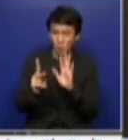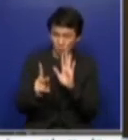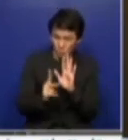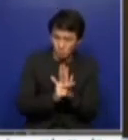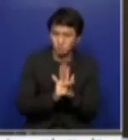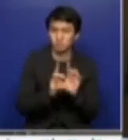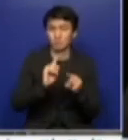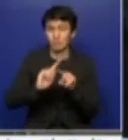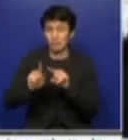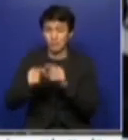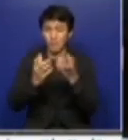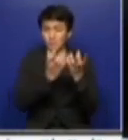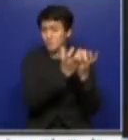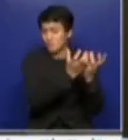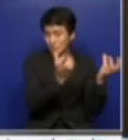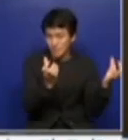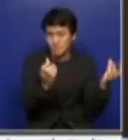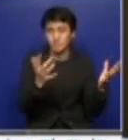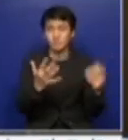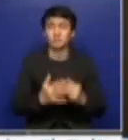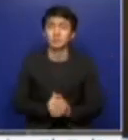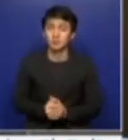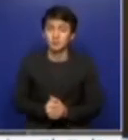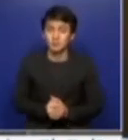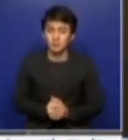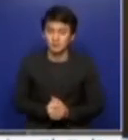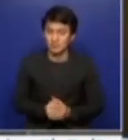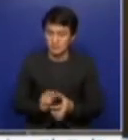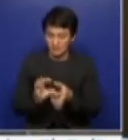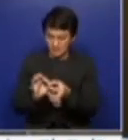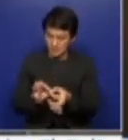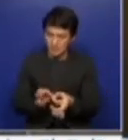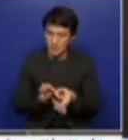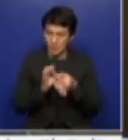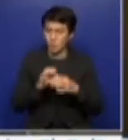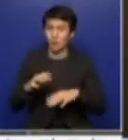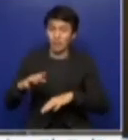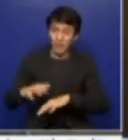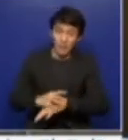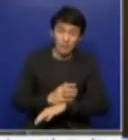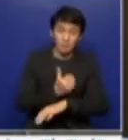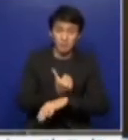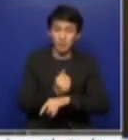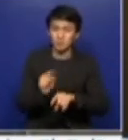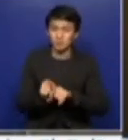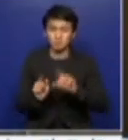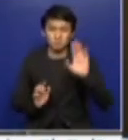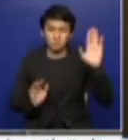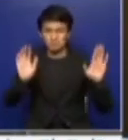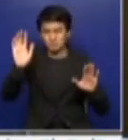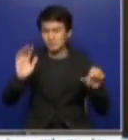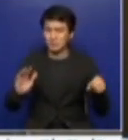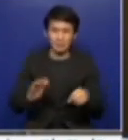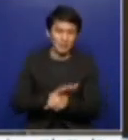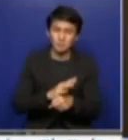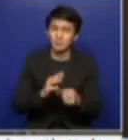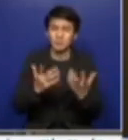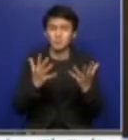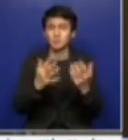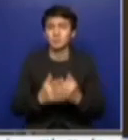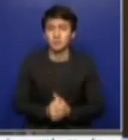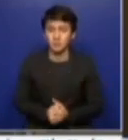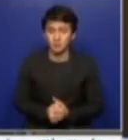รมส่งผลให้การเมืองไม่มีเสถียรภาพประเทศของเราขาดความ